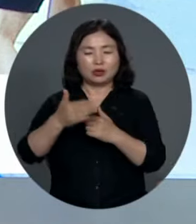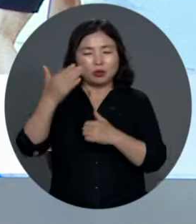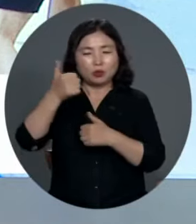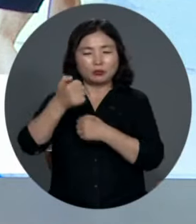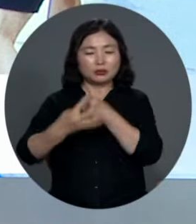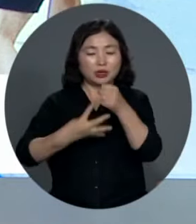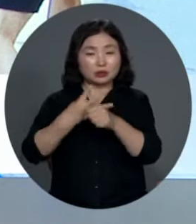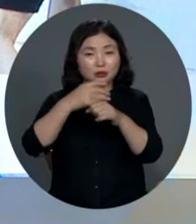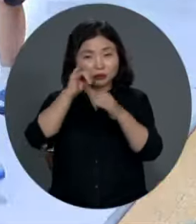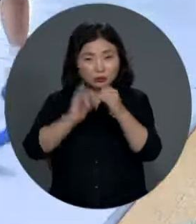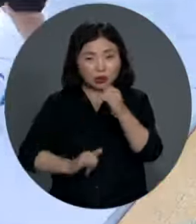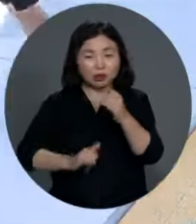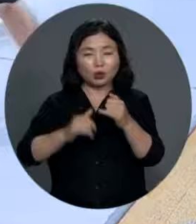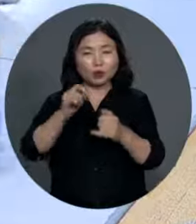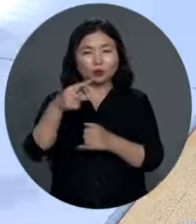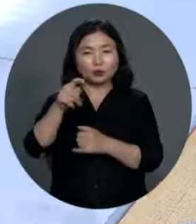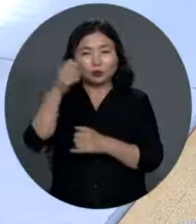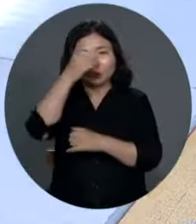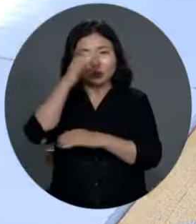취재했습니다.